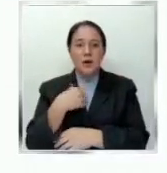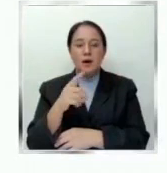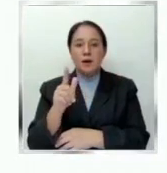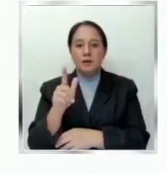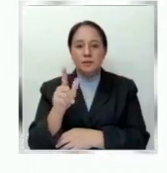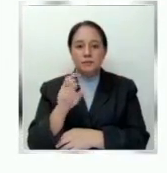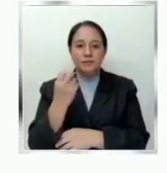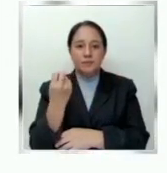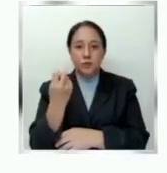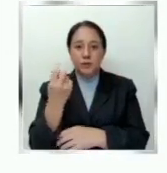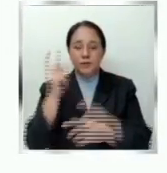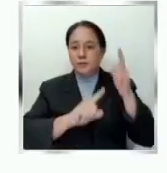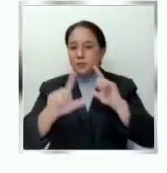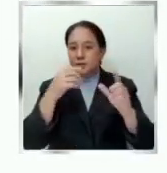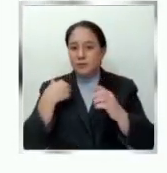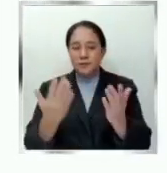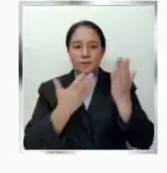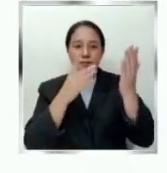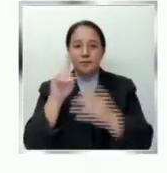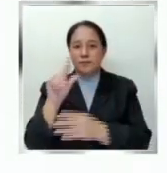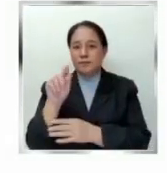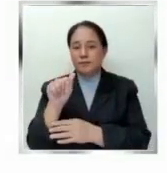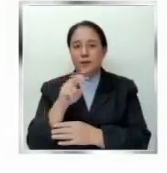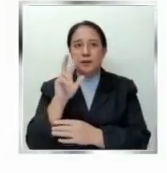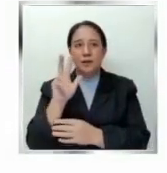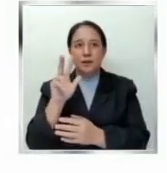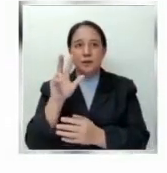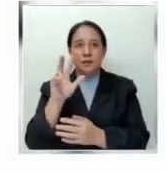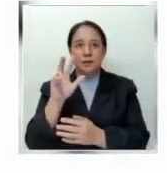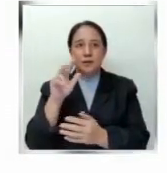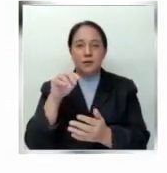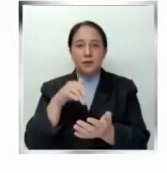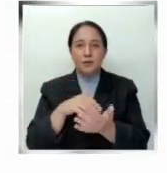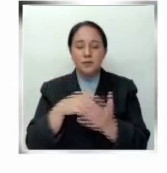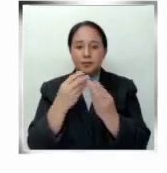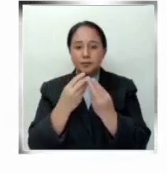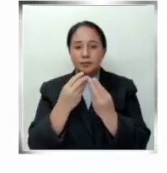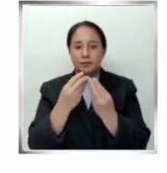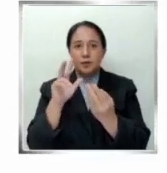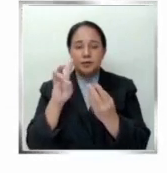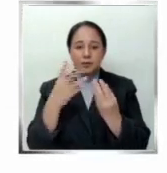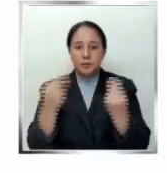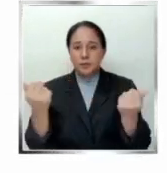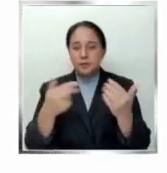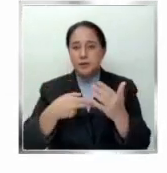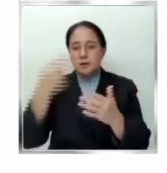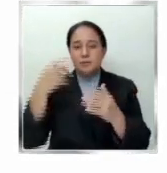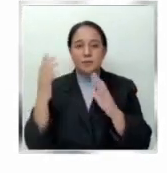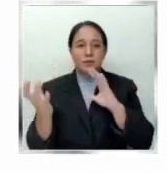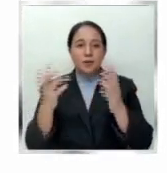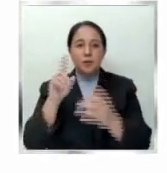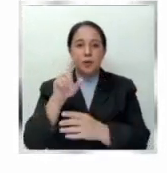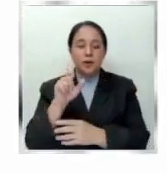na hindi nakapagsumite ng datos. 30,037 ang nadagdag sa recoveries na pinakamataas na sa loob ng 105